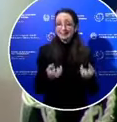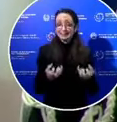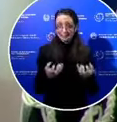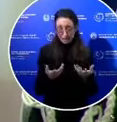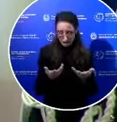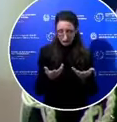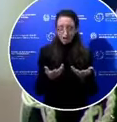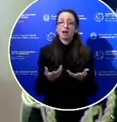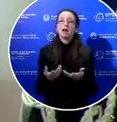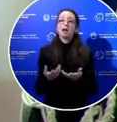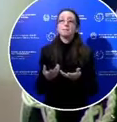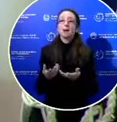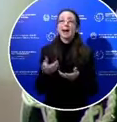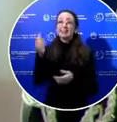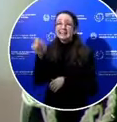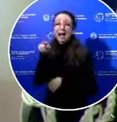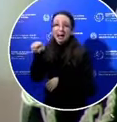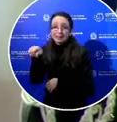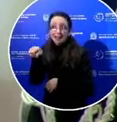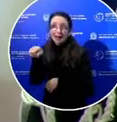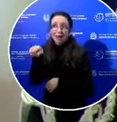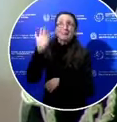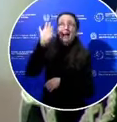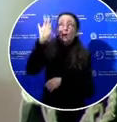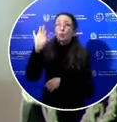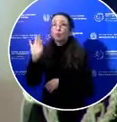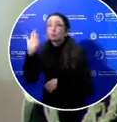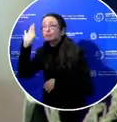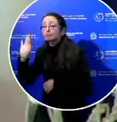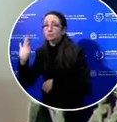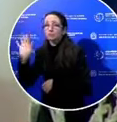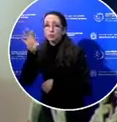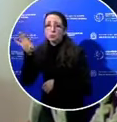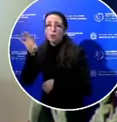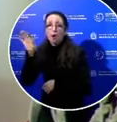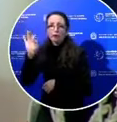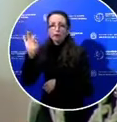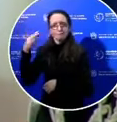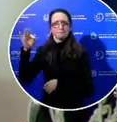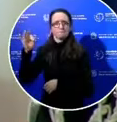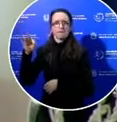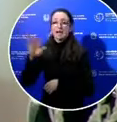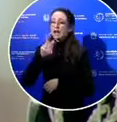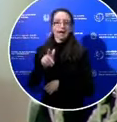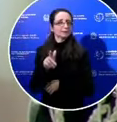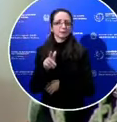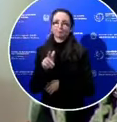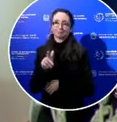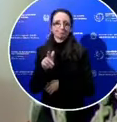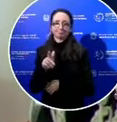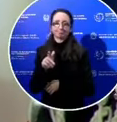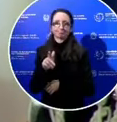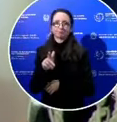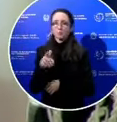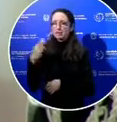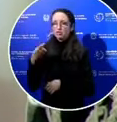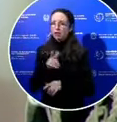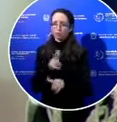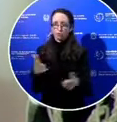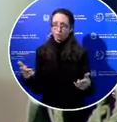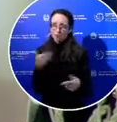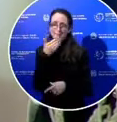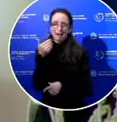alcuni territori e è una sola speranza in altri. Ho potuto